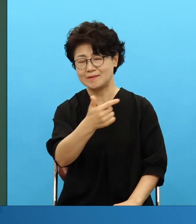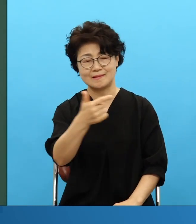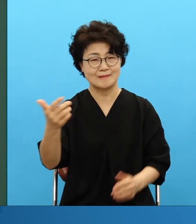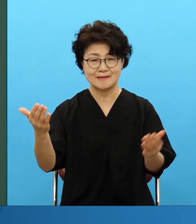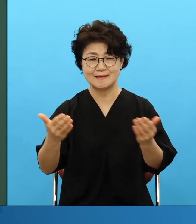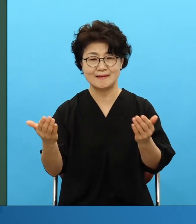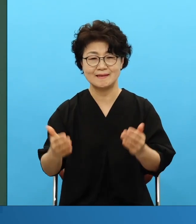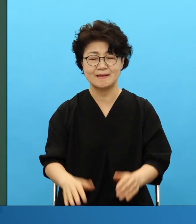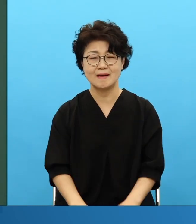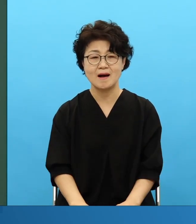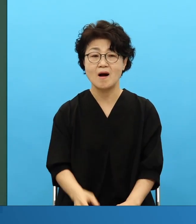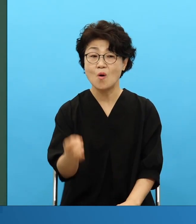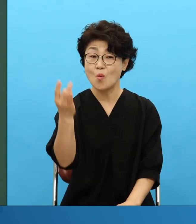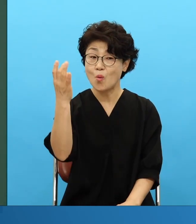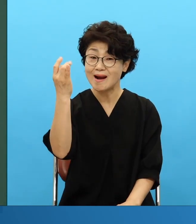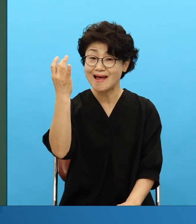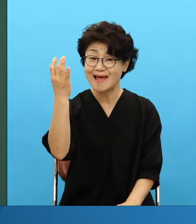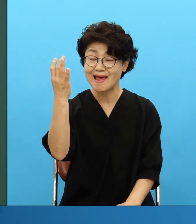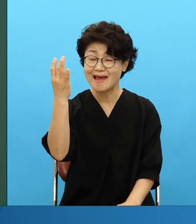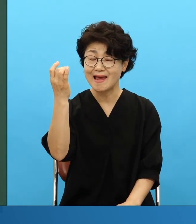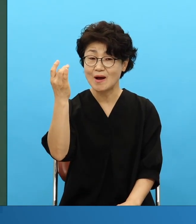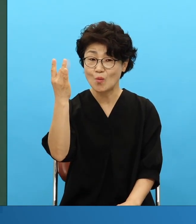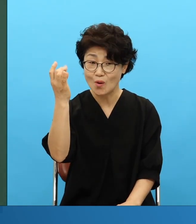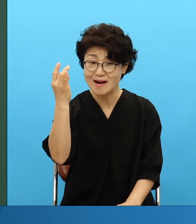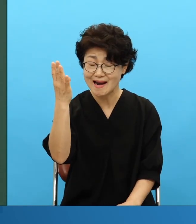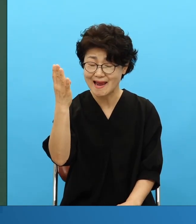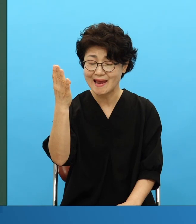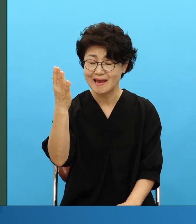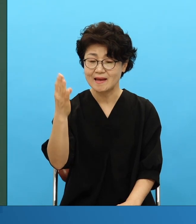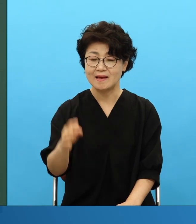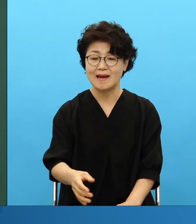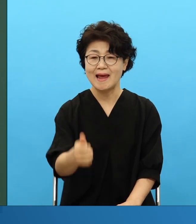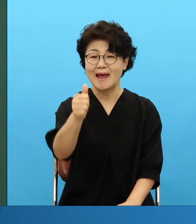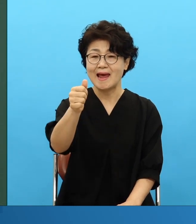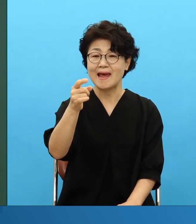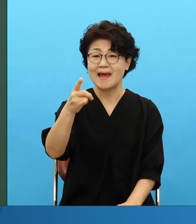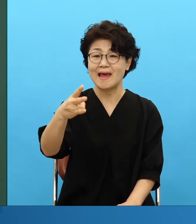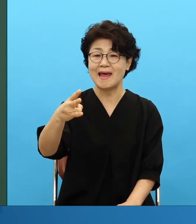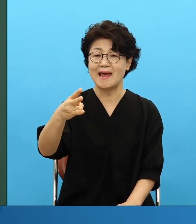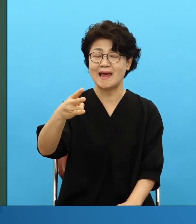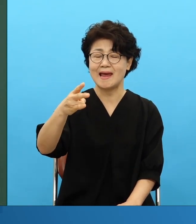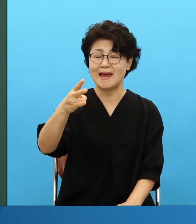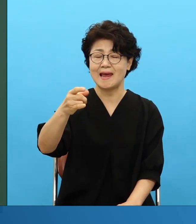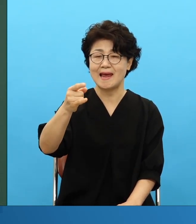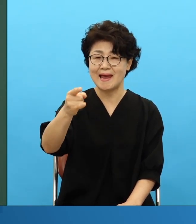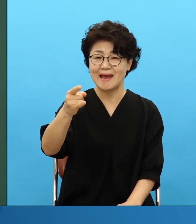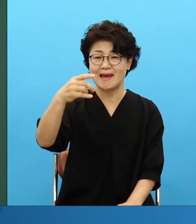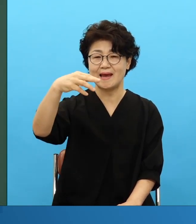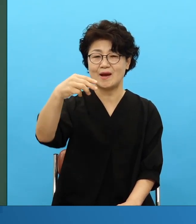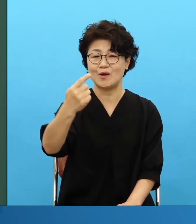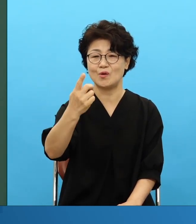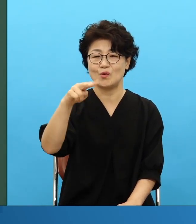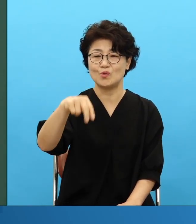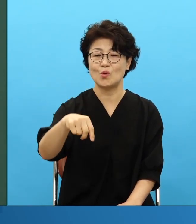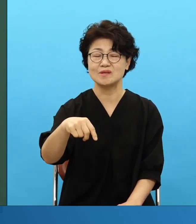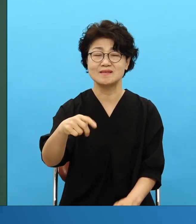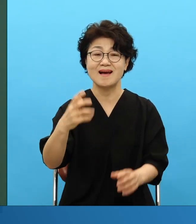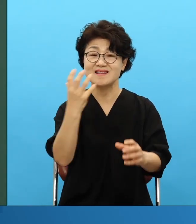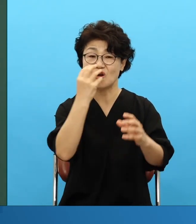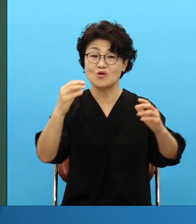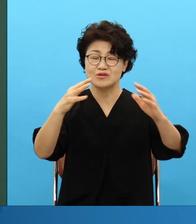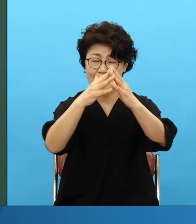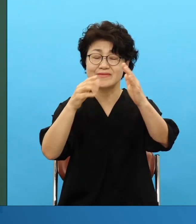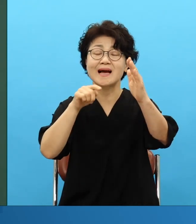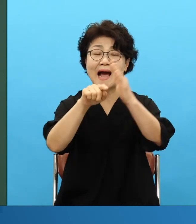가야 됩니까? Where should they have gone? 헤롯 성전으로 가야 되잖아요. They should have went to Herod's temple. 거기서 해마다 또 이 외국인들 이